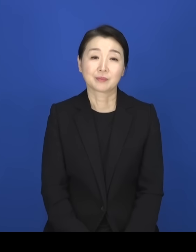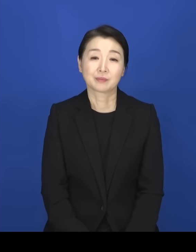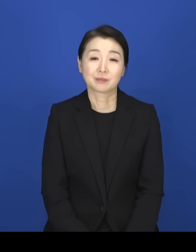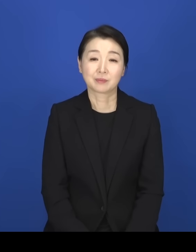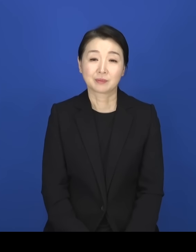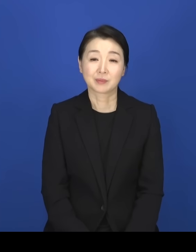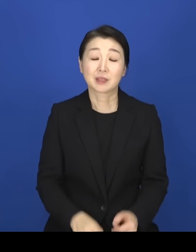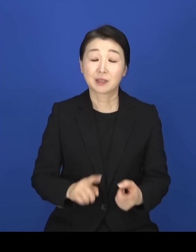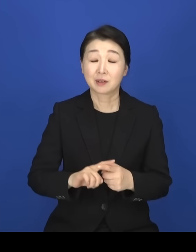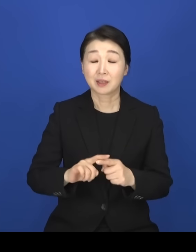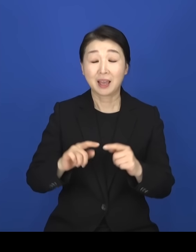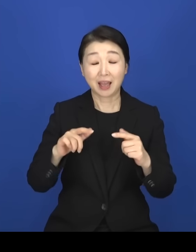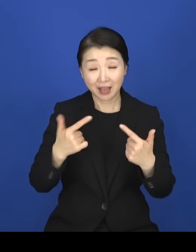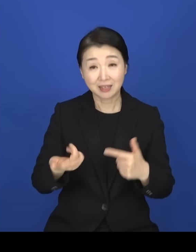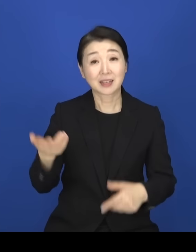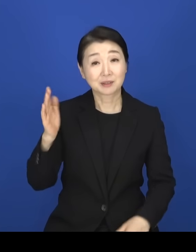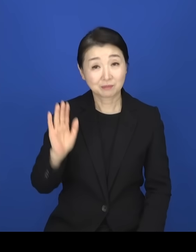그리 아니하실지라도